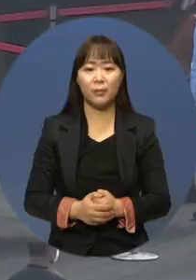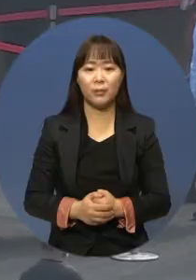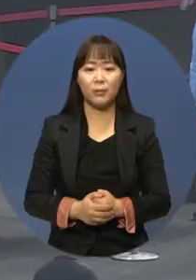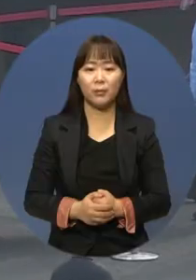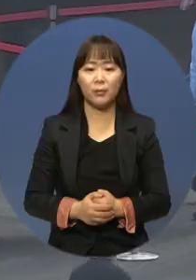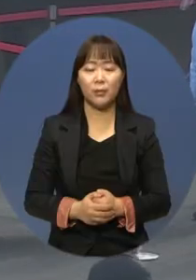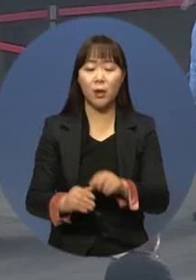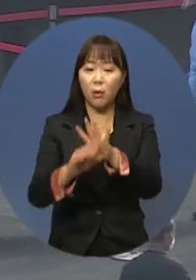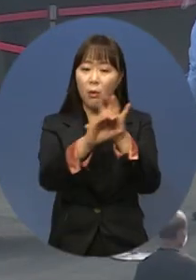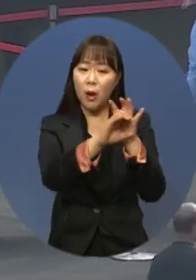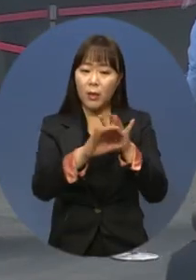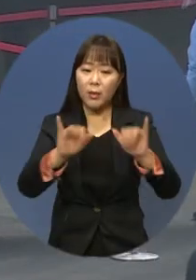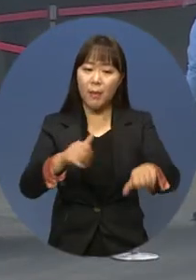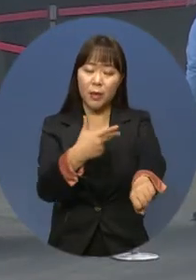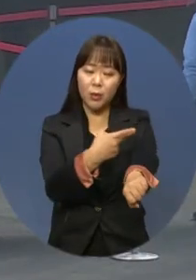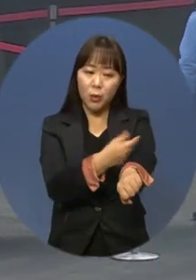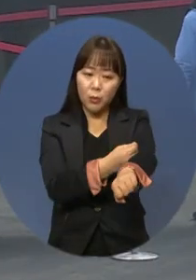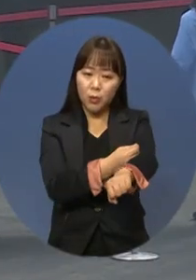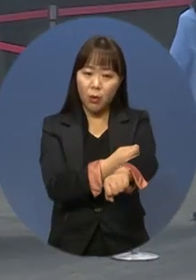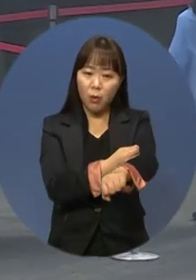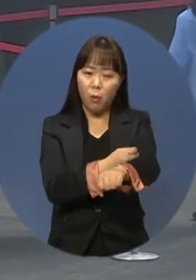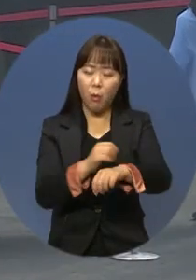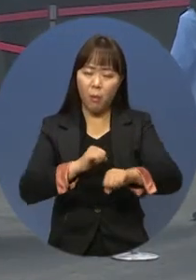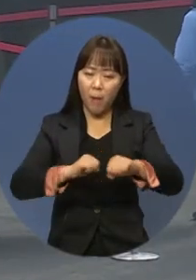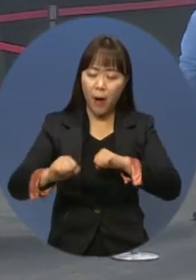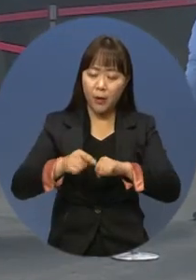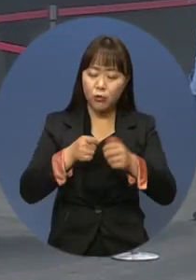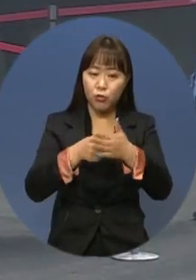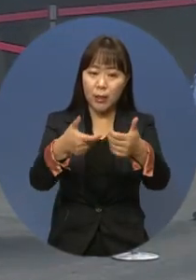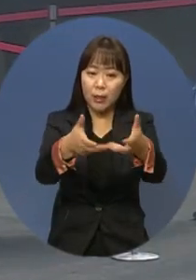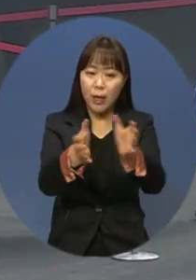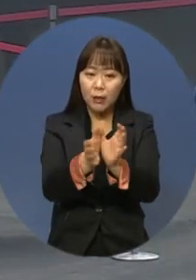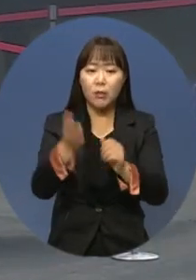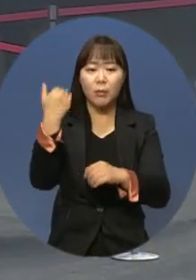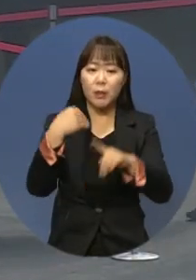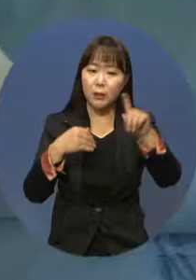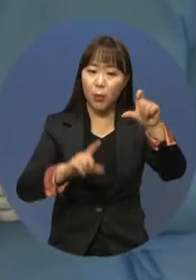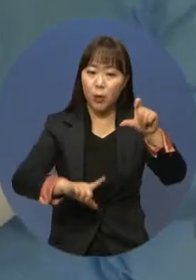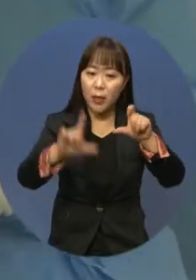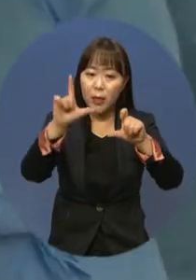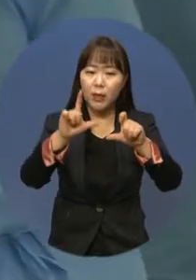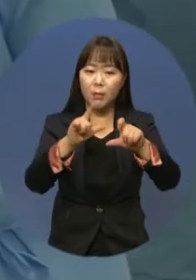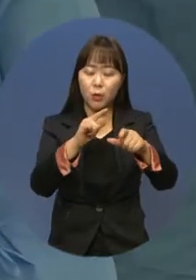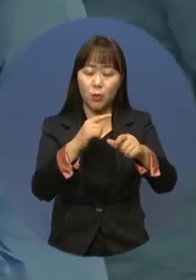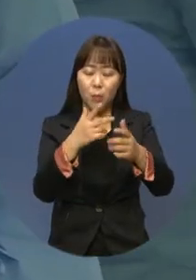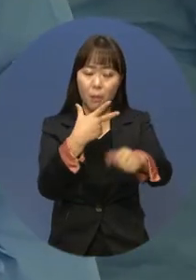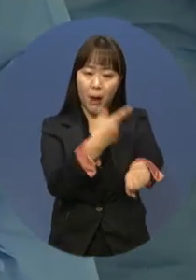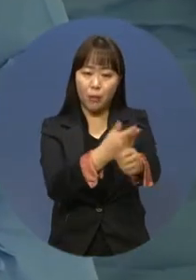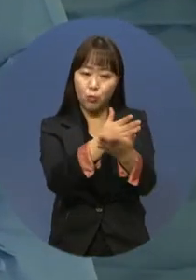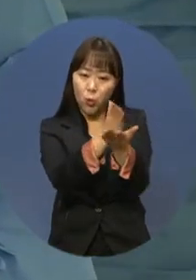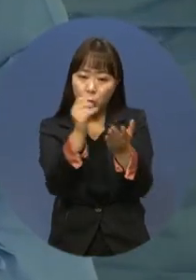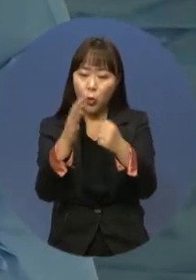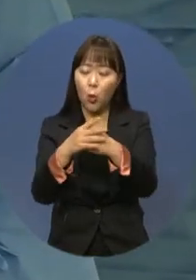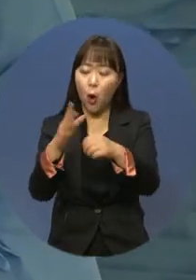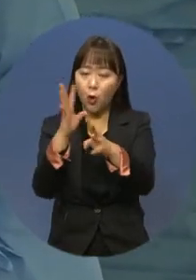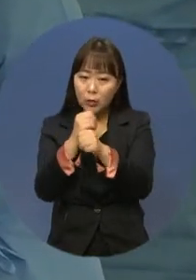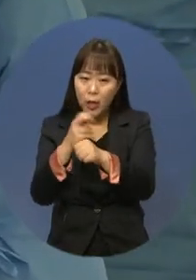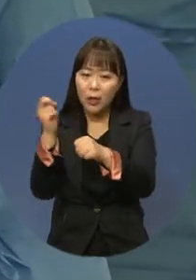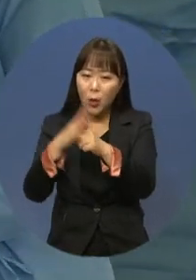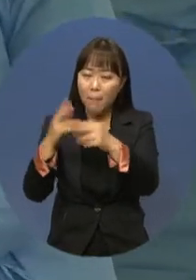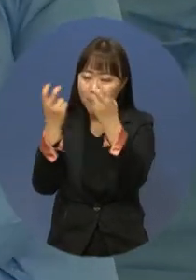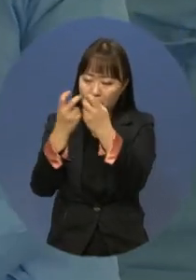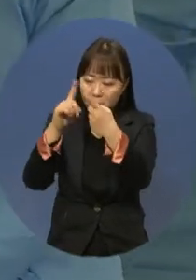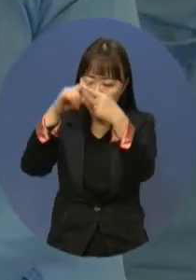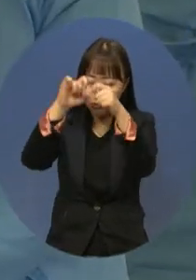코넬 고 예방접종 대응 추진단 은 지난 15일 대상별 백신 종료와 접종 시기 방법 등을 구체적으로